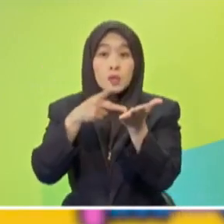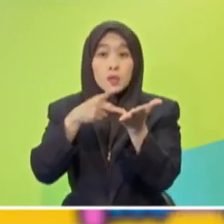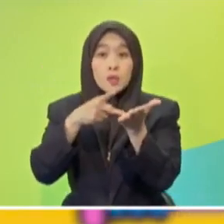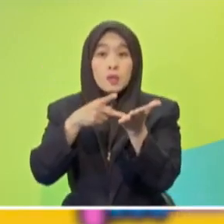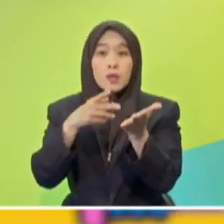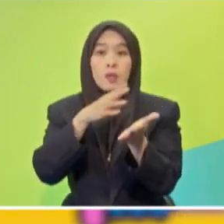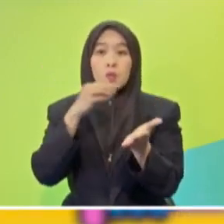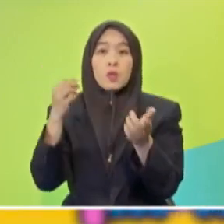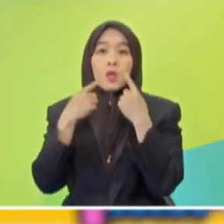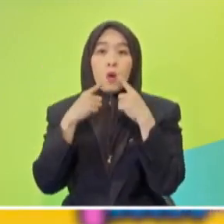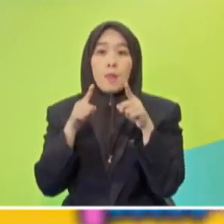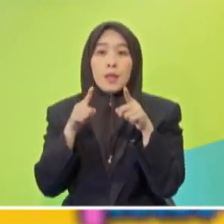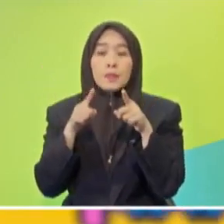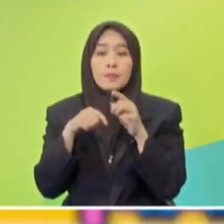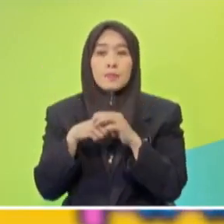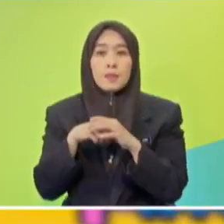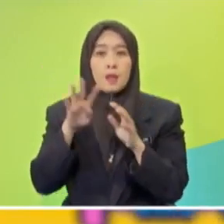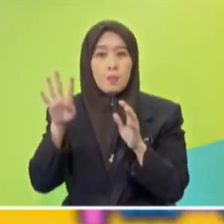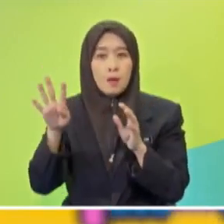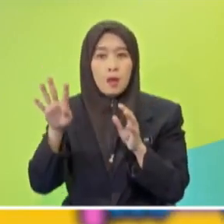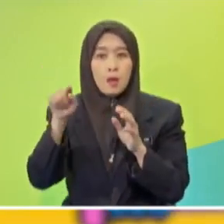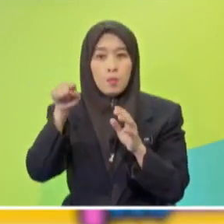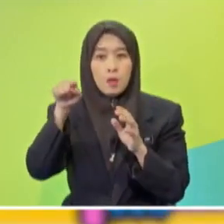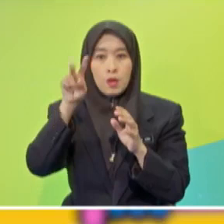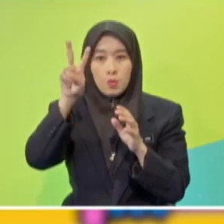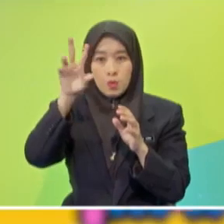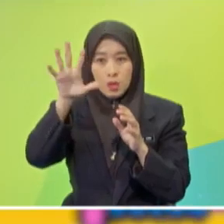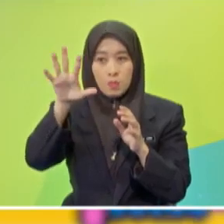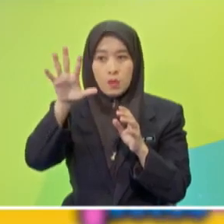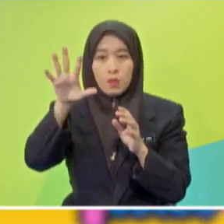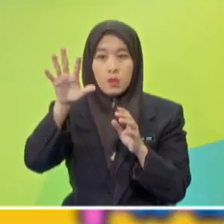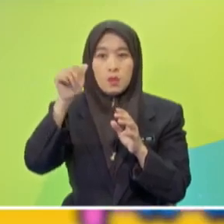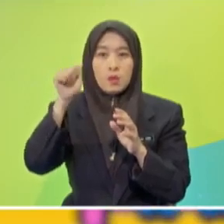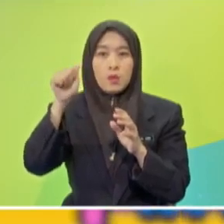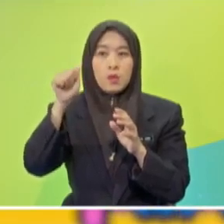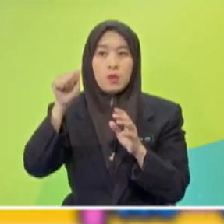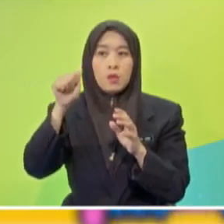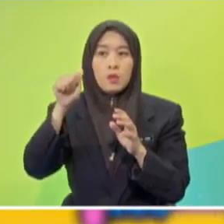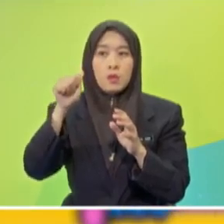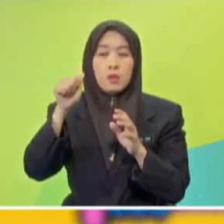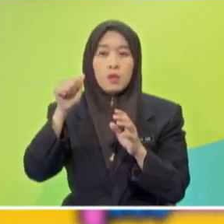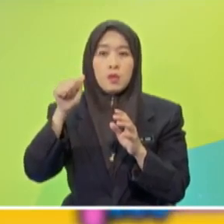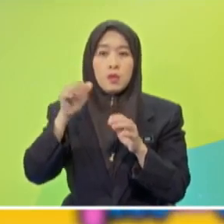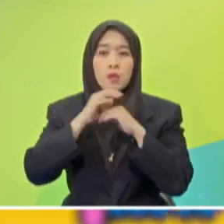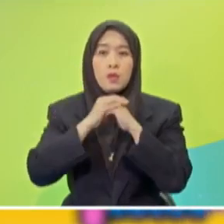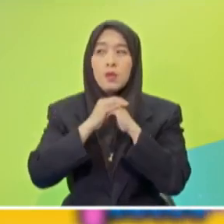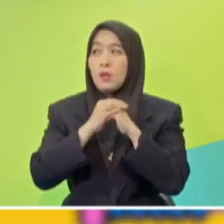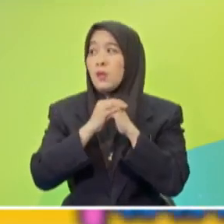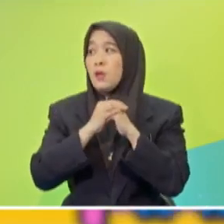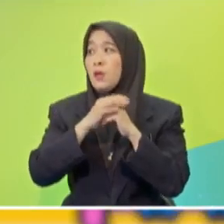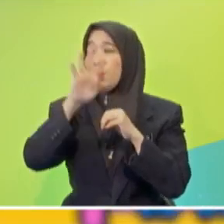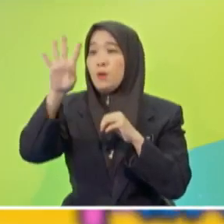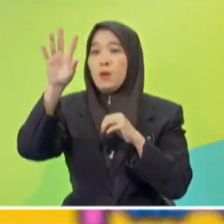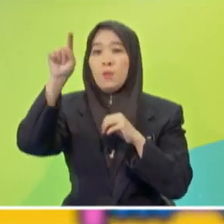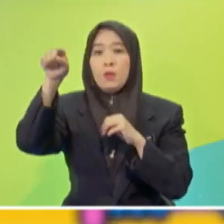yang lain pun ditunjukan Oke 4 populehan 25 Oke Tania 4 puluhan dua lima